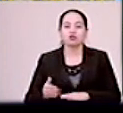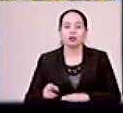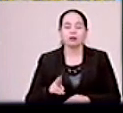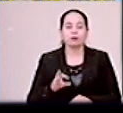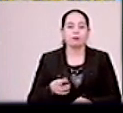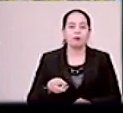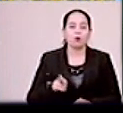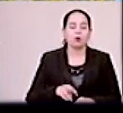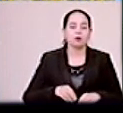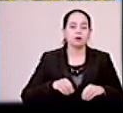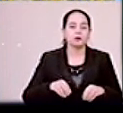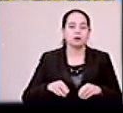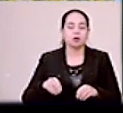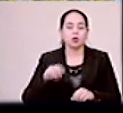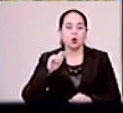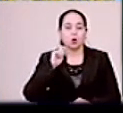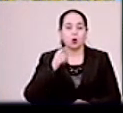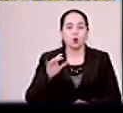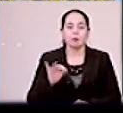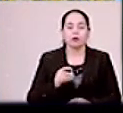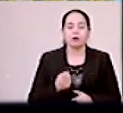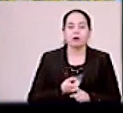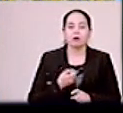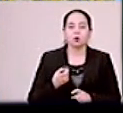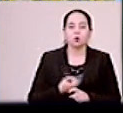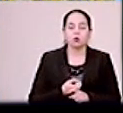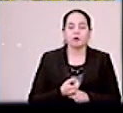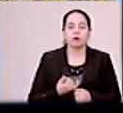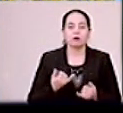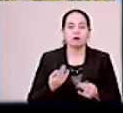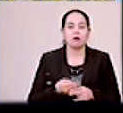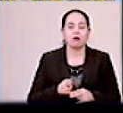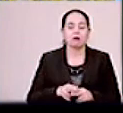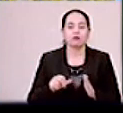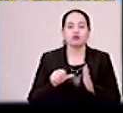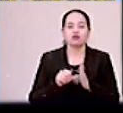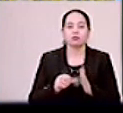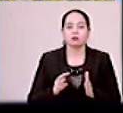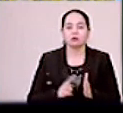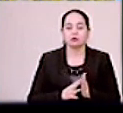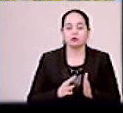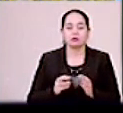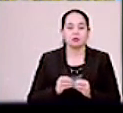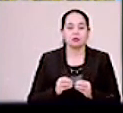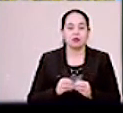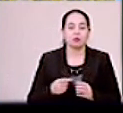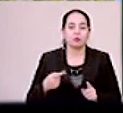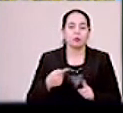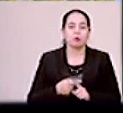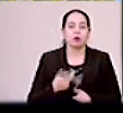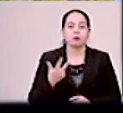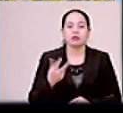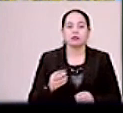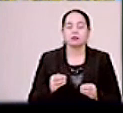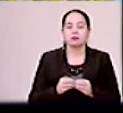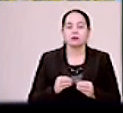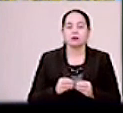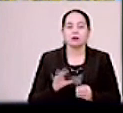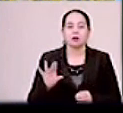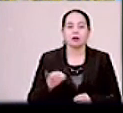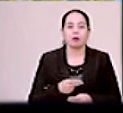поля засеяна луком и картофелем. Для этого 0,6 прибавим 0,3,